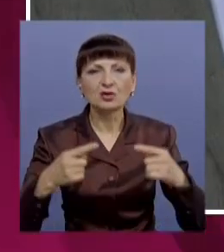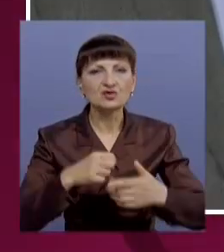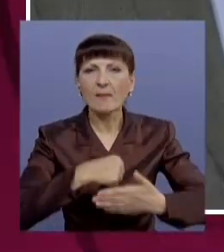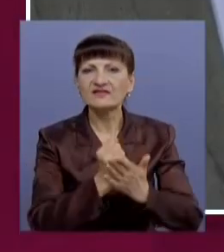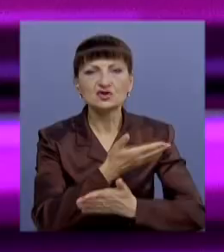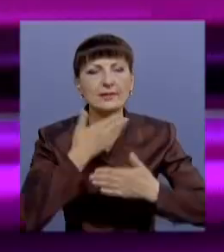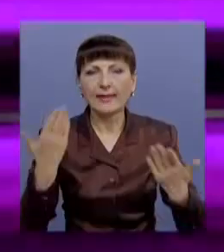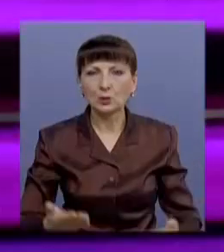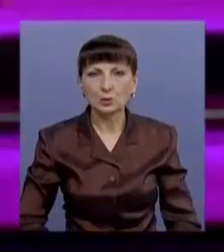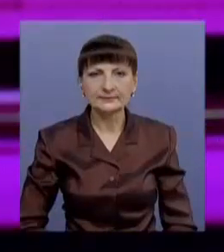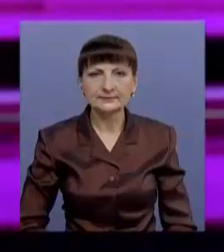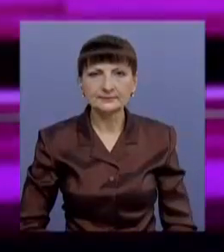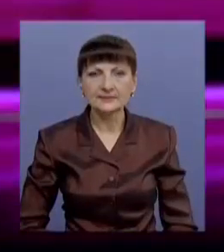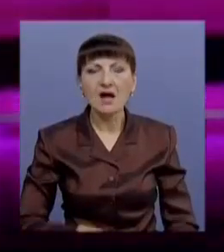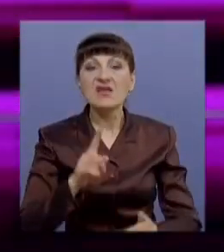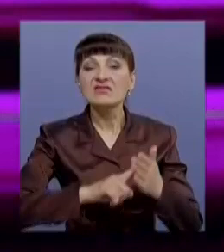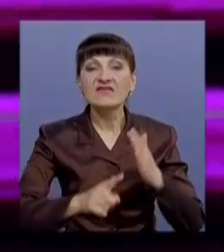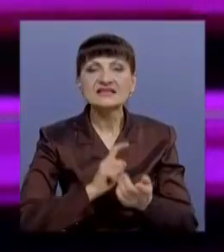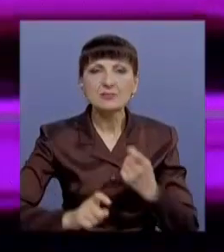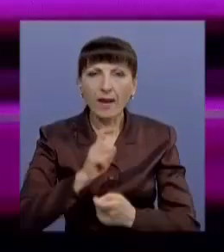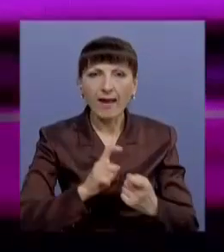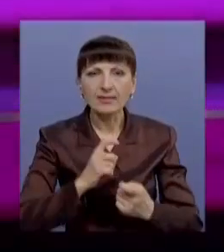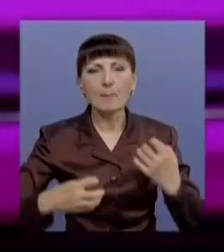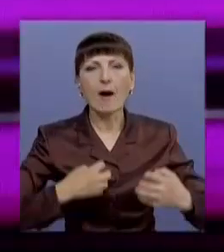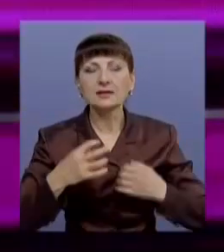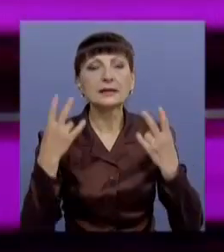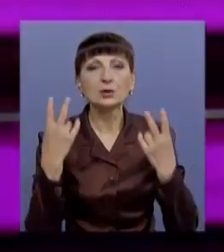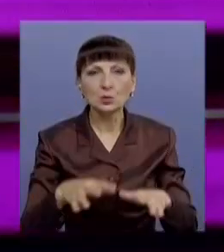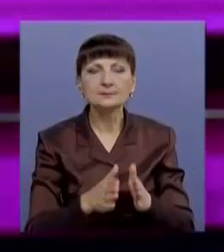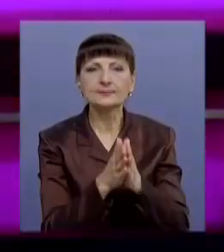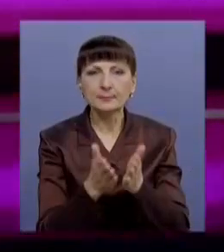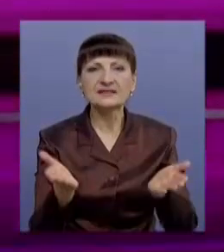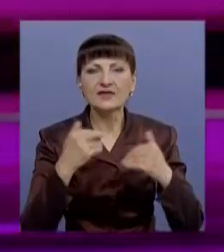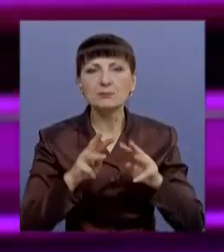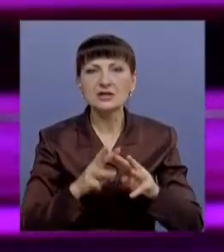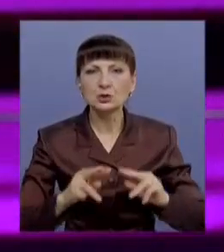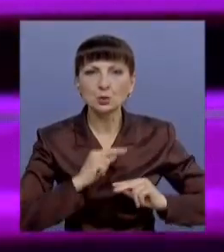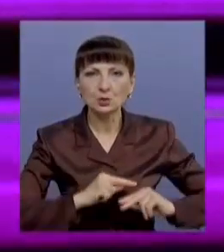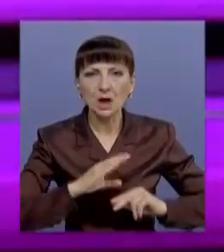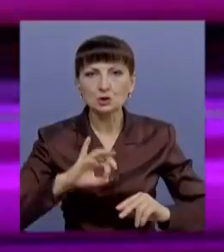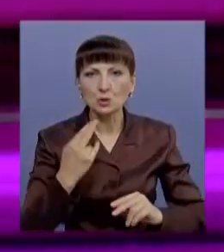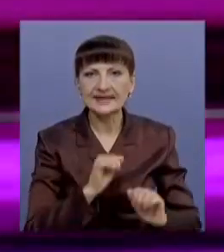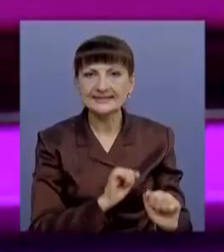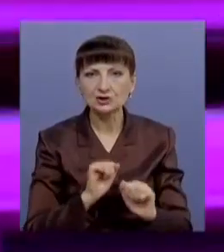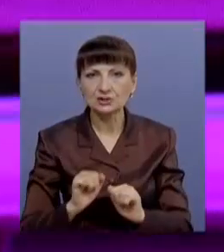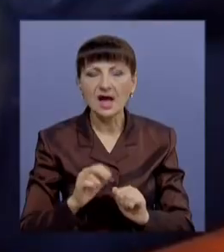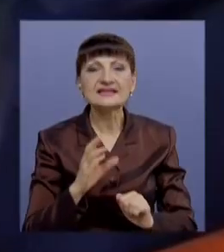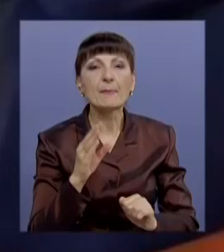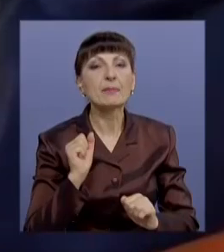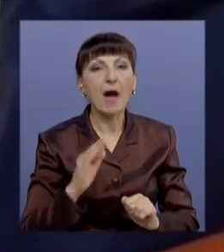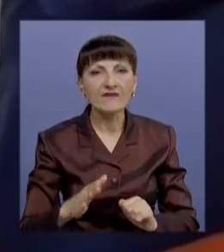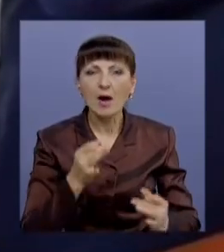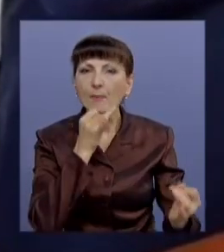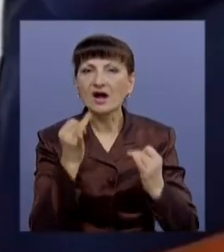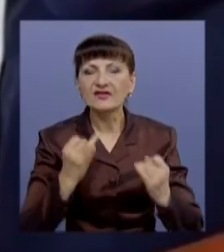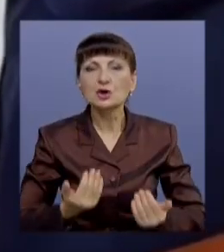подтверждаются. Не верить слухам и не поддаваться на провокации призвал и министр труда и соцзащиты. Бердыбек Сапарбаев поговорил